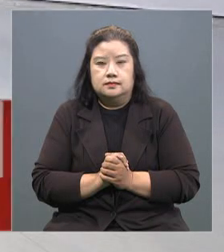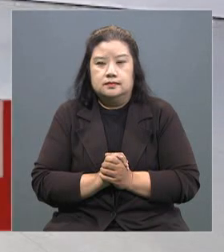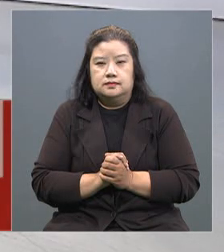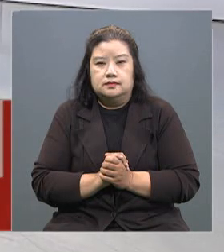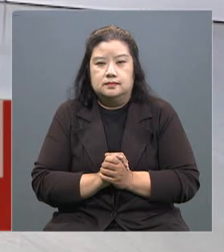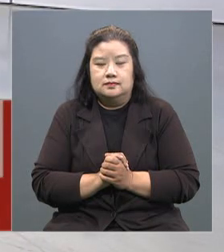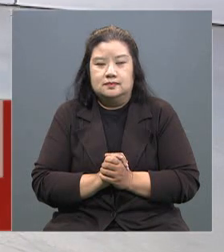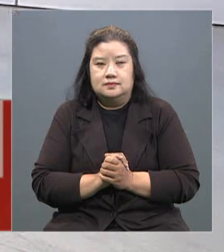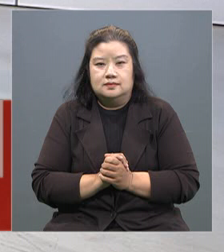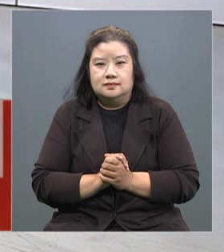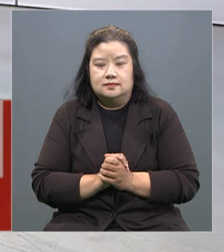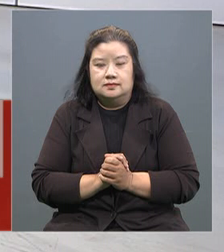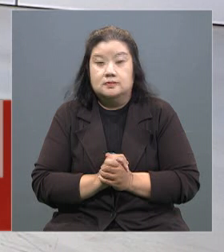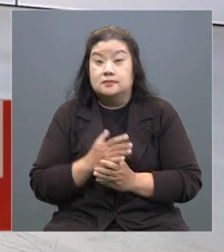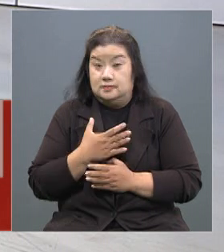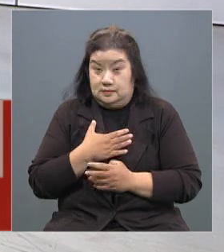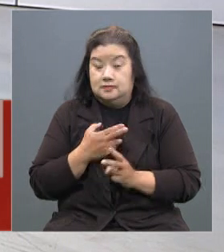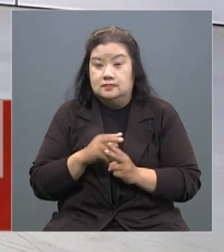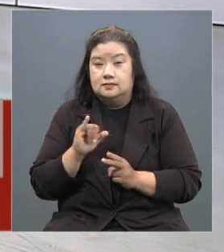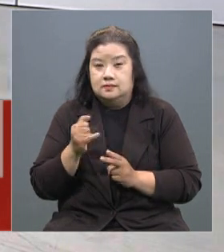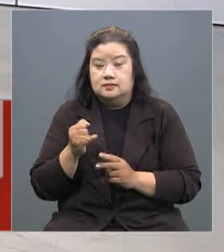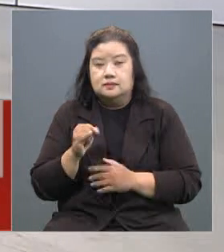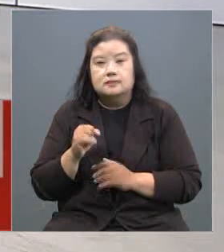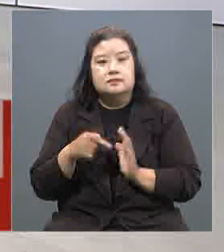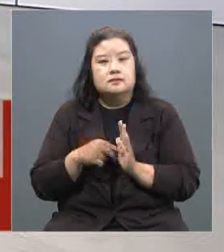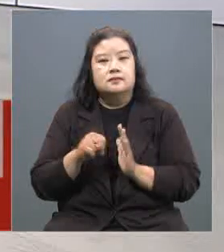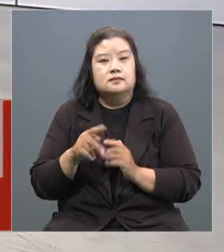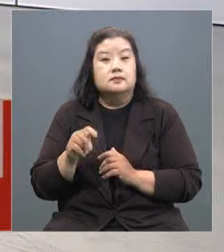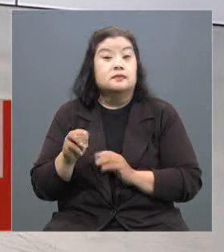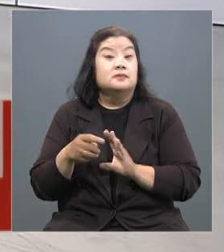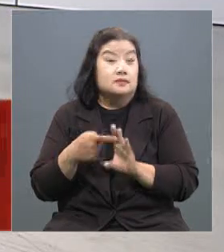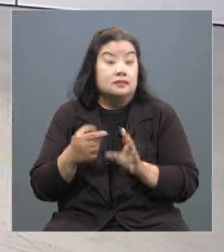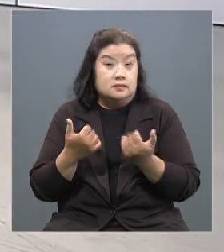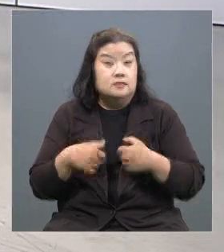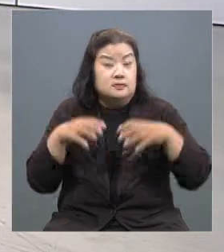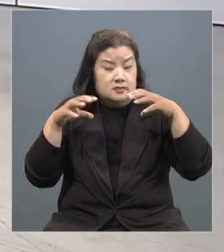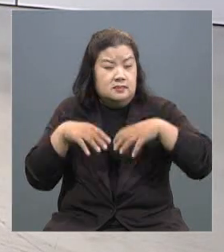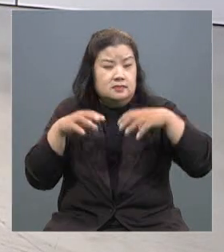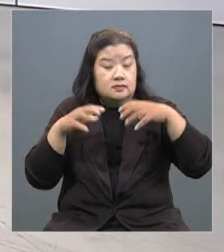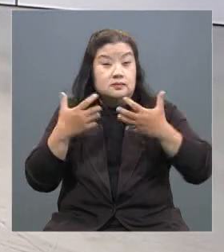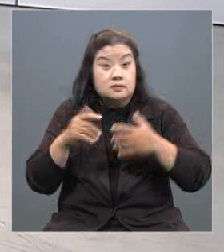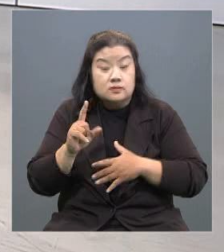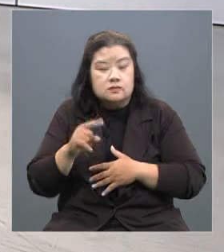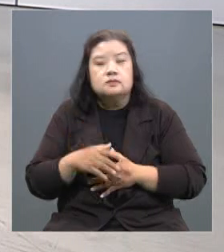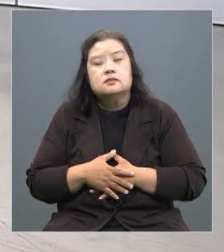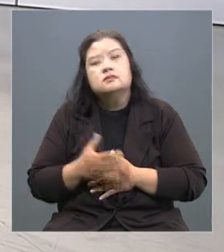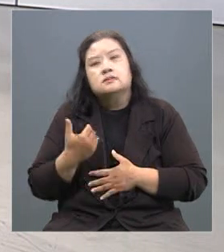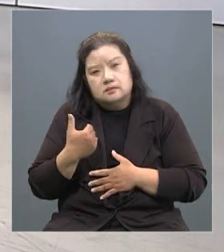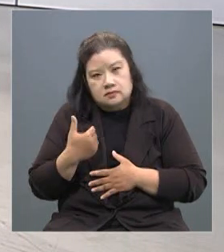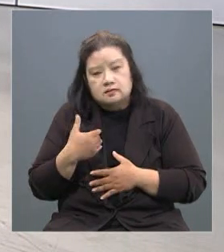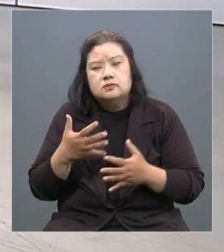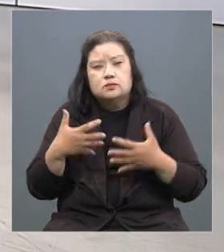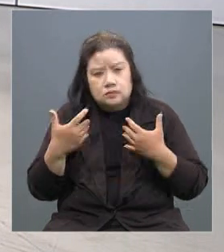สวัสดีค่ะจันทิมามาแล้วค่ะสุดสัปดาห์นี้ฝนน้อยลงแล้วนะคะอุณหภูมิก็จะค่อยๆไต่